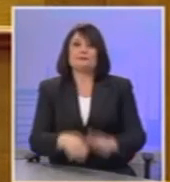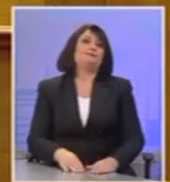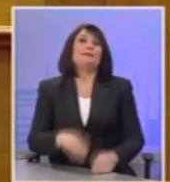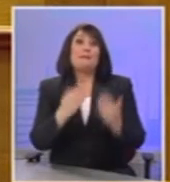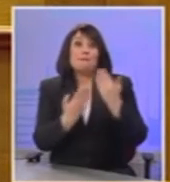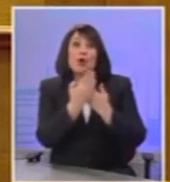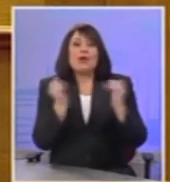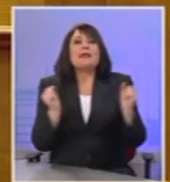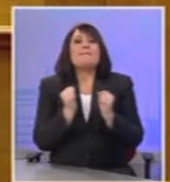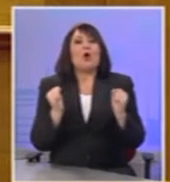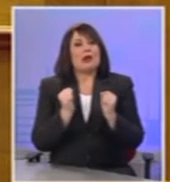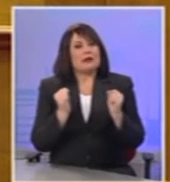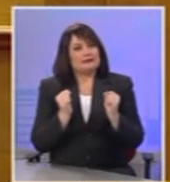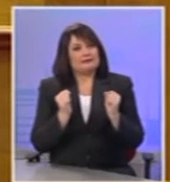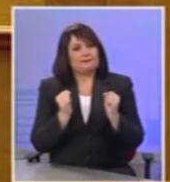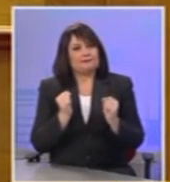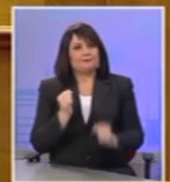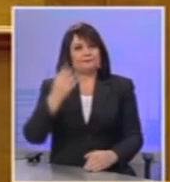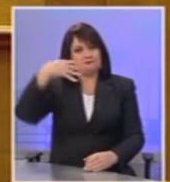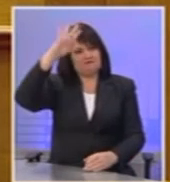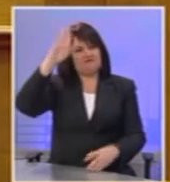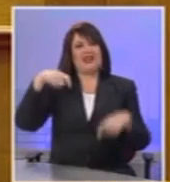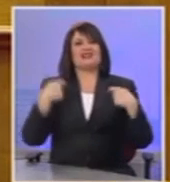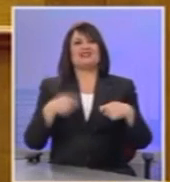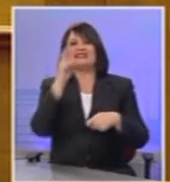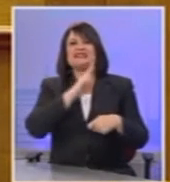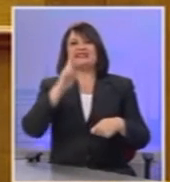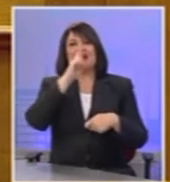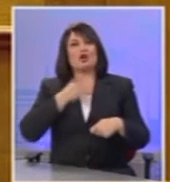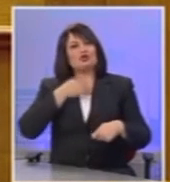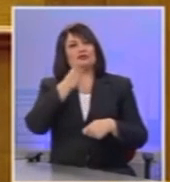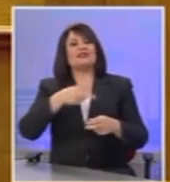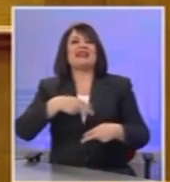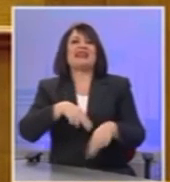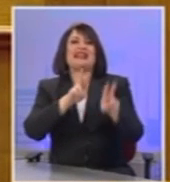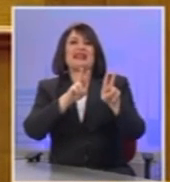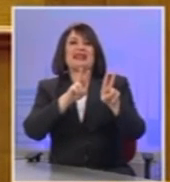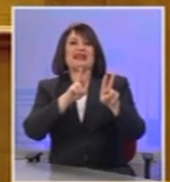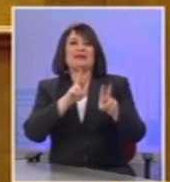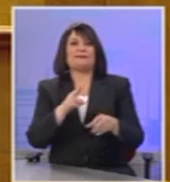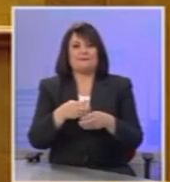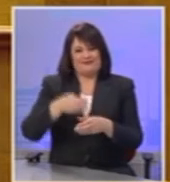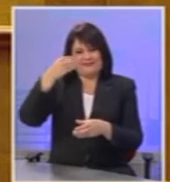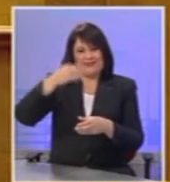πρωί ο Τσάρος πήγε για κυνήγι και ζήτησε ένα βαζάκι λίπος